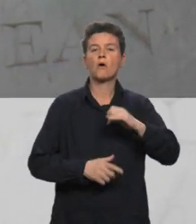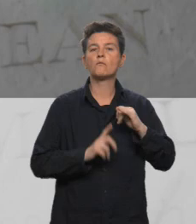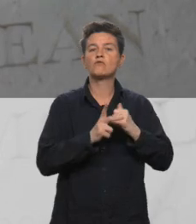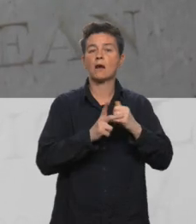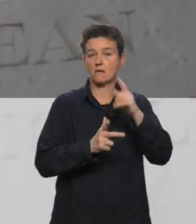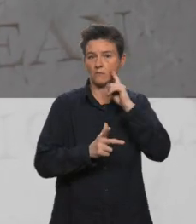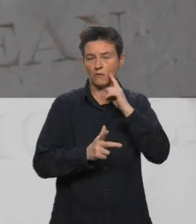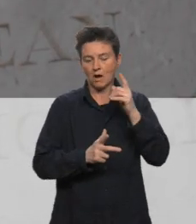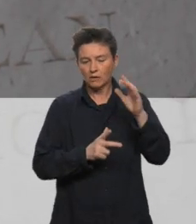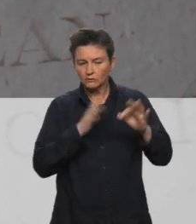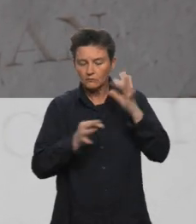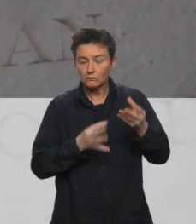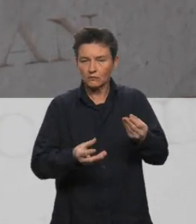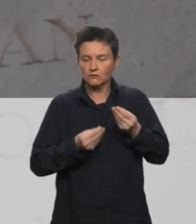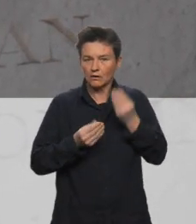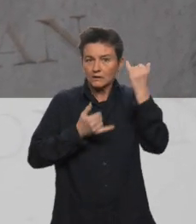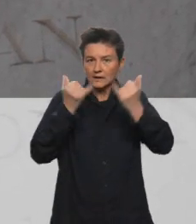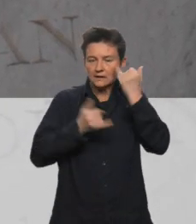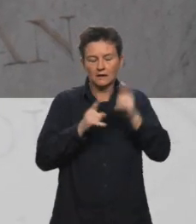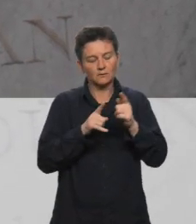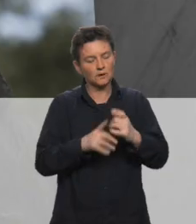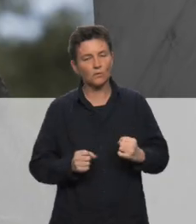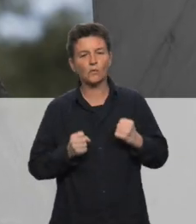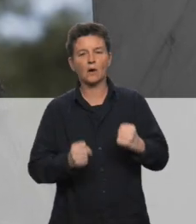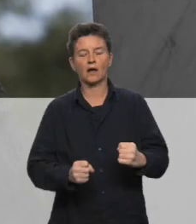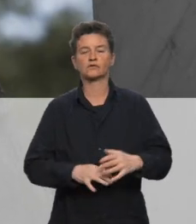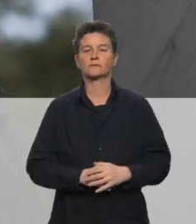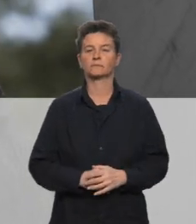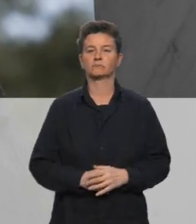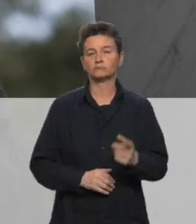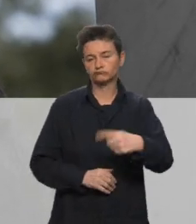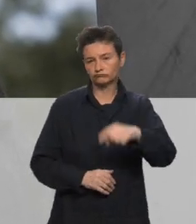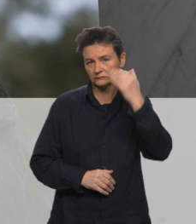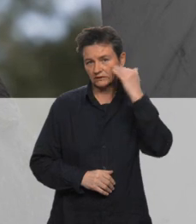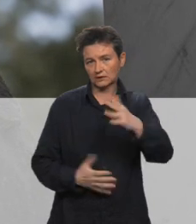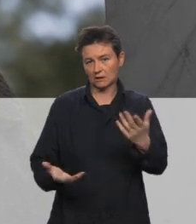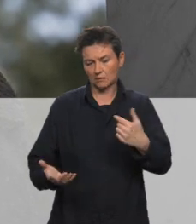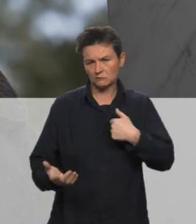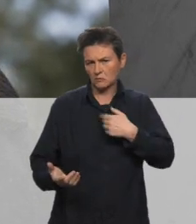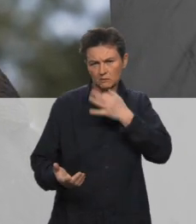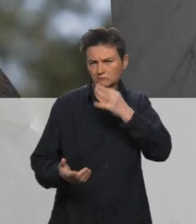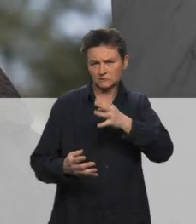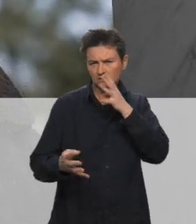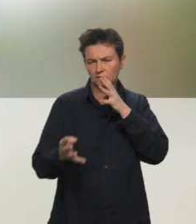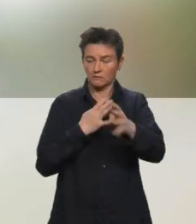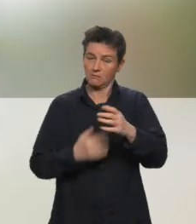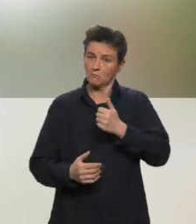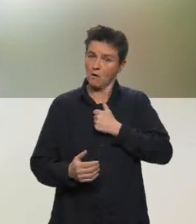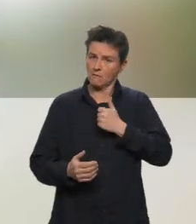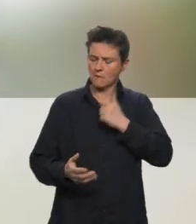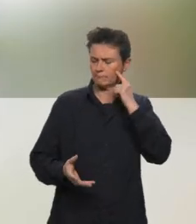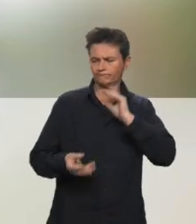trouver inspiration et courage. Comme vous le savez, en toute transparence, je me suis